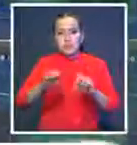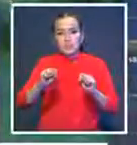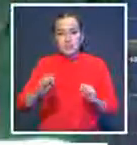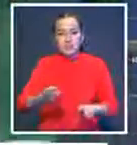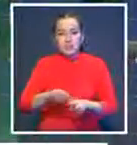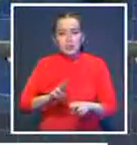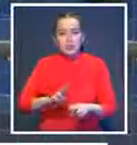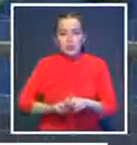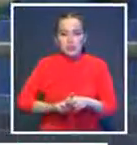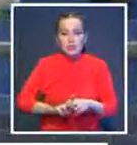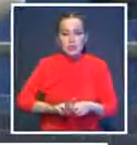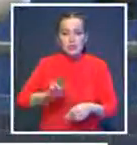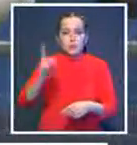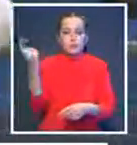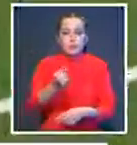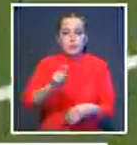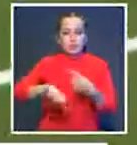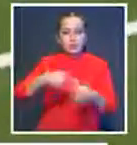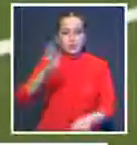бір аптадан кейін шешіледі.